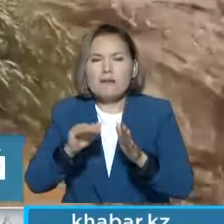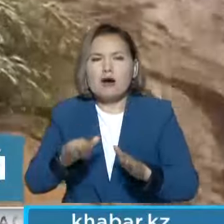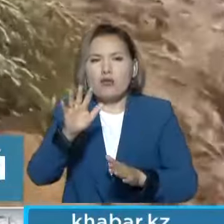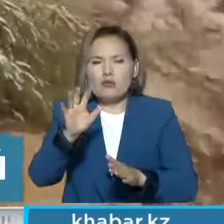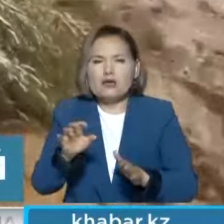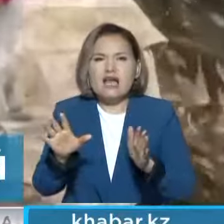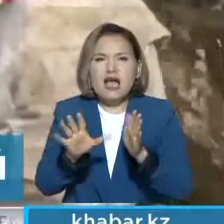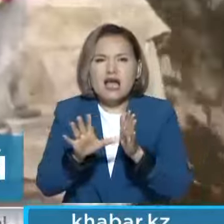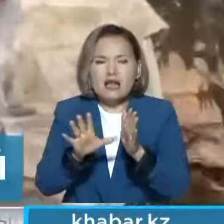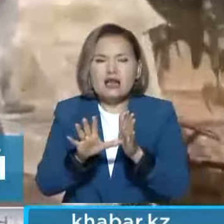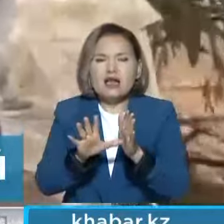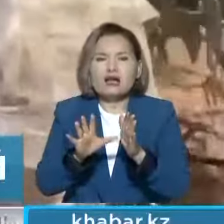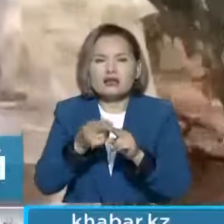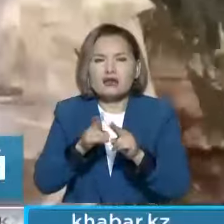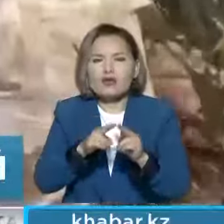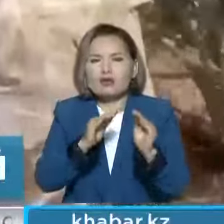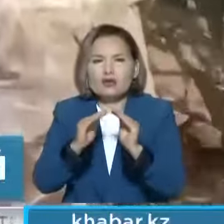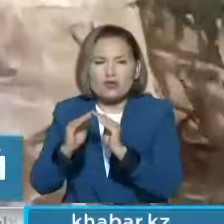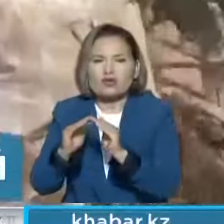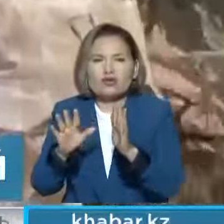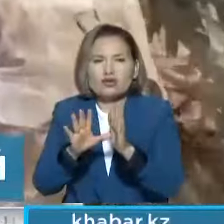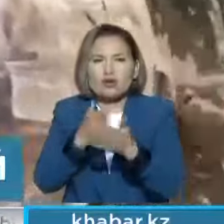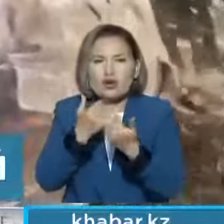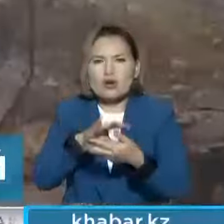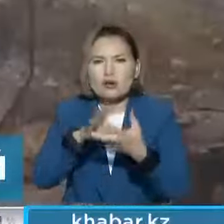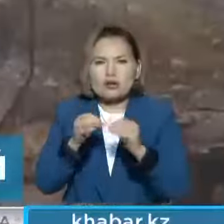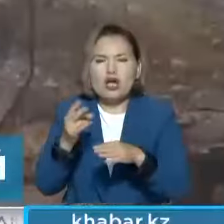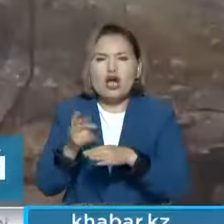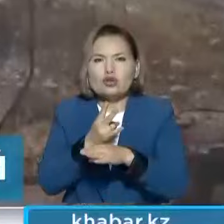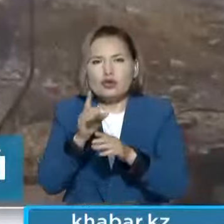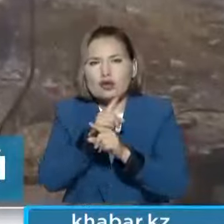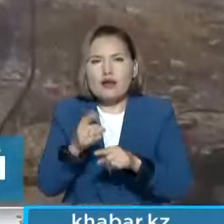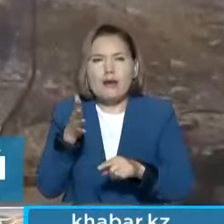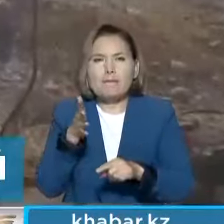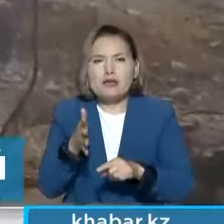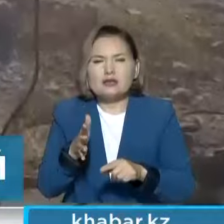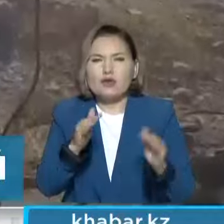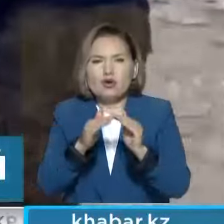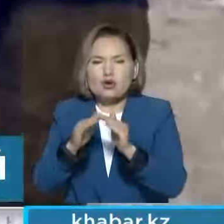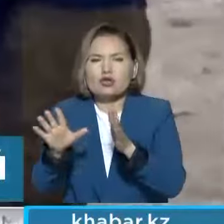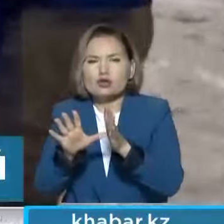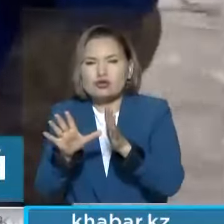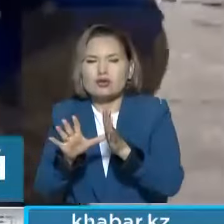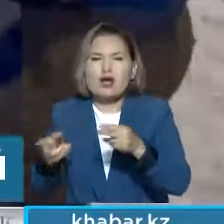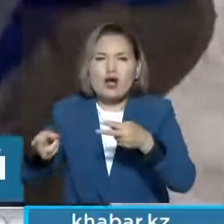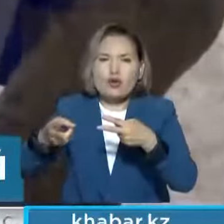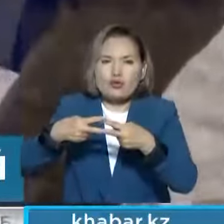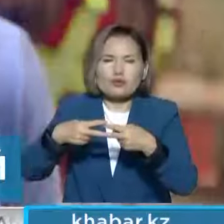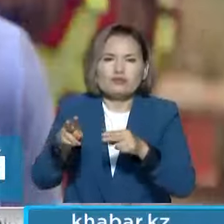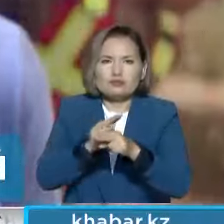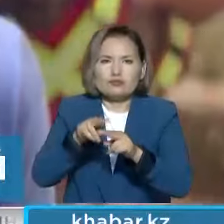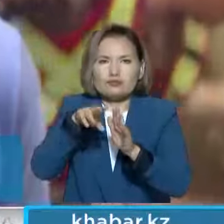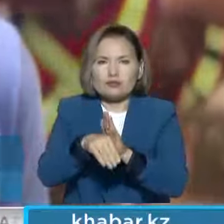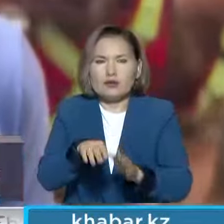электр қуатынан ажырап қалды. Түн ішінде 5 мыңнан аса үй жарыққа қайта қосылды.